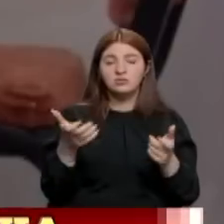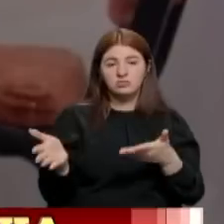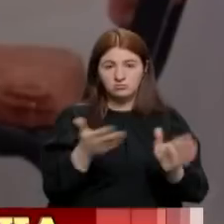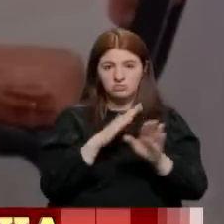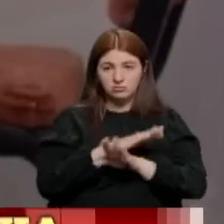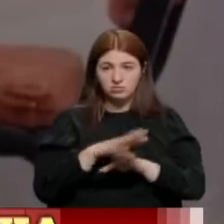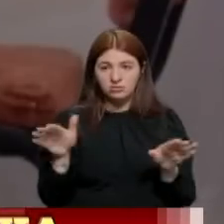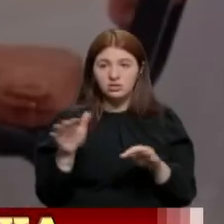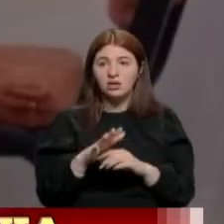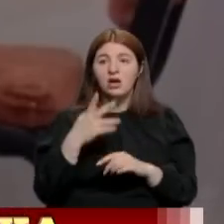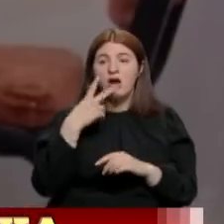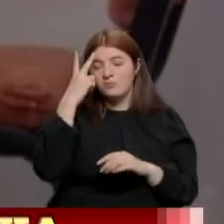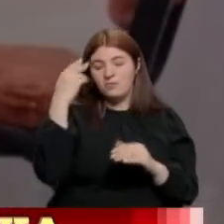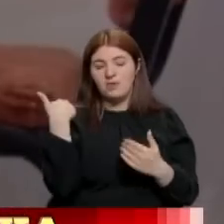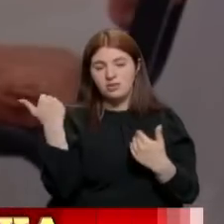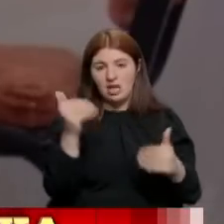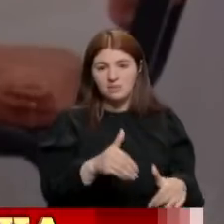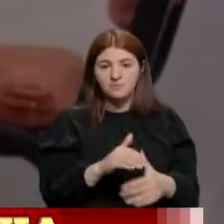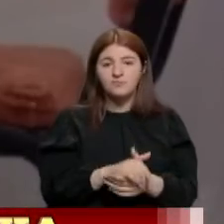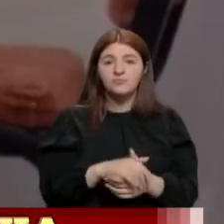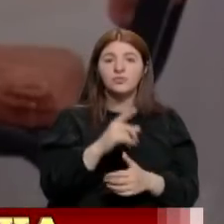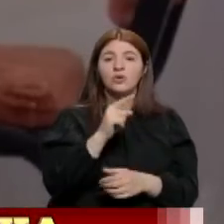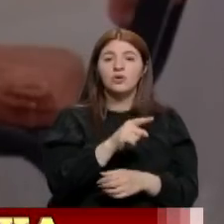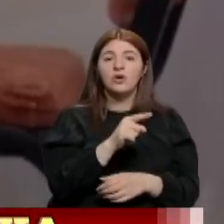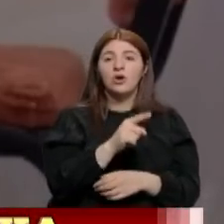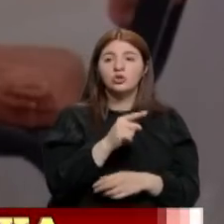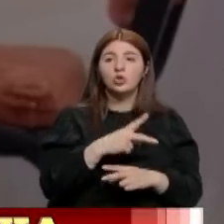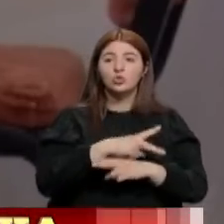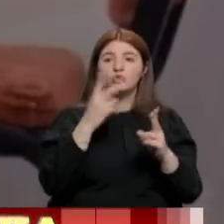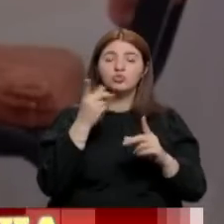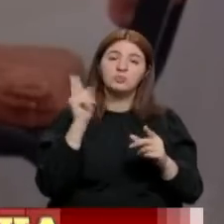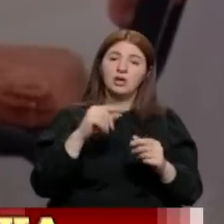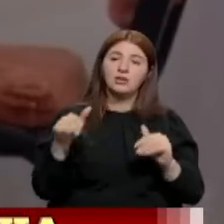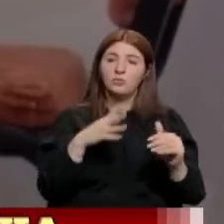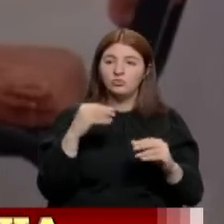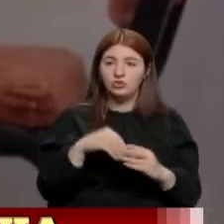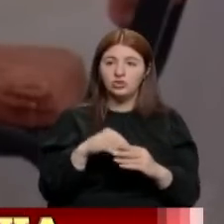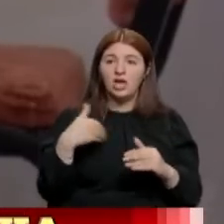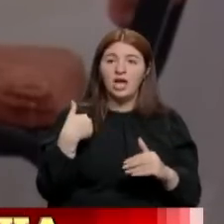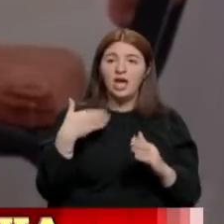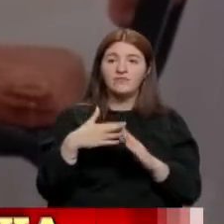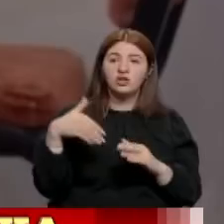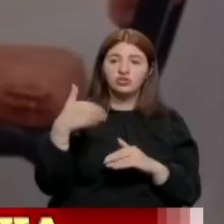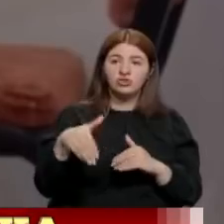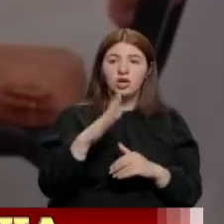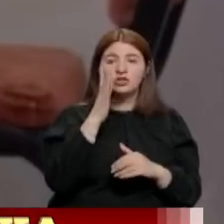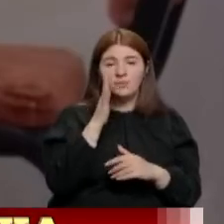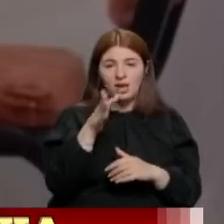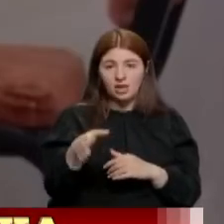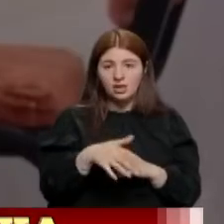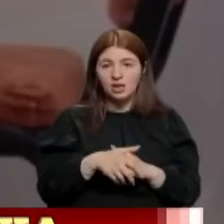edildi. Ablamlara geldik. Orada gündüz bir daha deprem olduğu için evden çıktık, biz de camiye